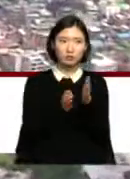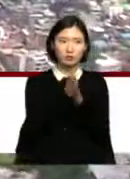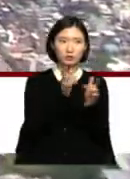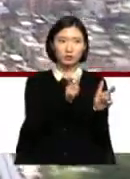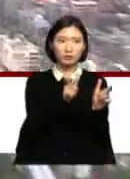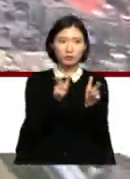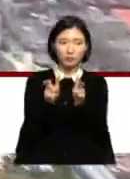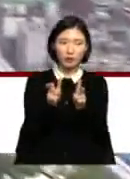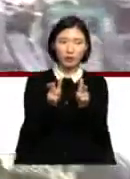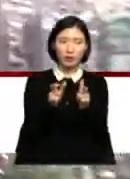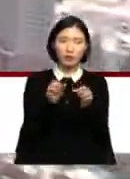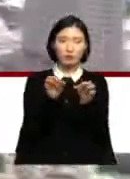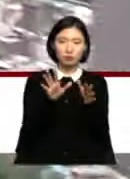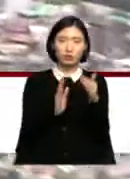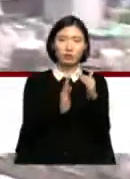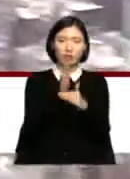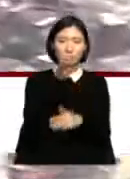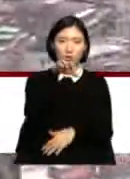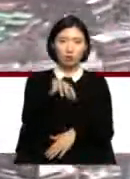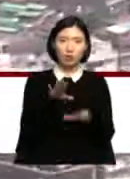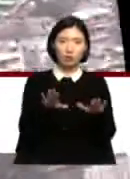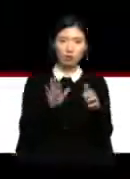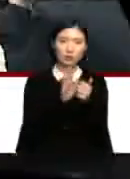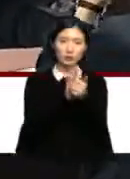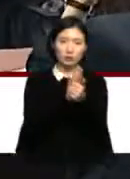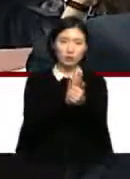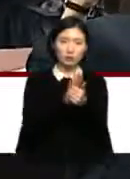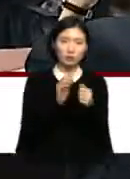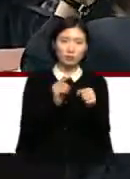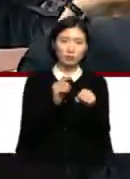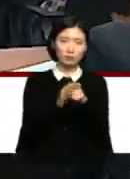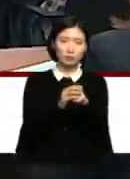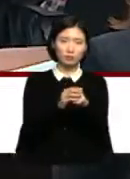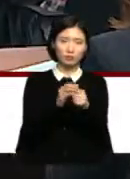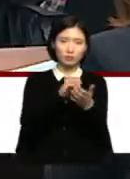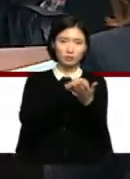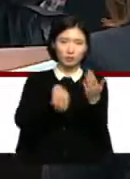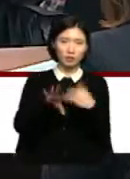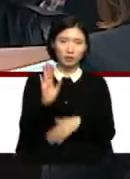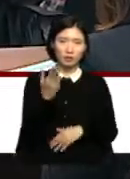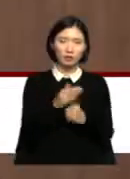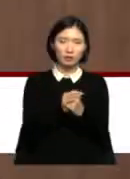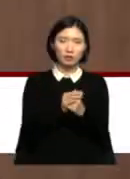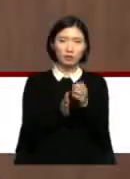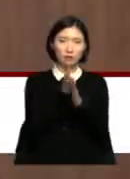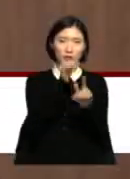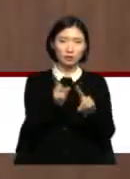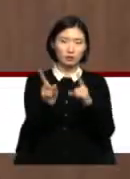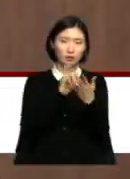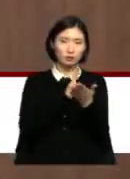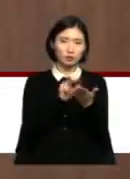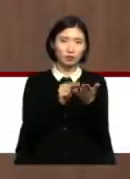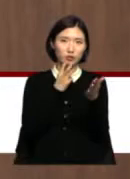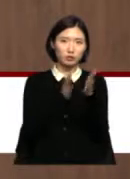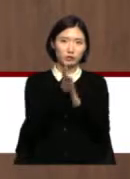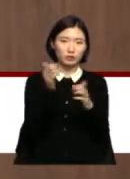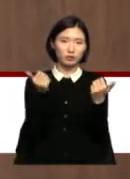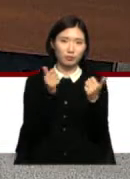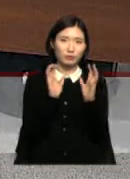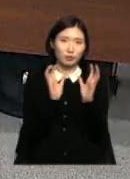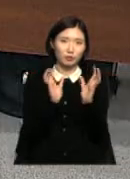지정되면서 올해 지원 대상에서 제외됐습니다. 지난 18일 도시재생을 주제로 서울시의회에서 열린